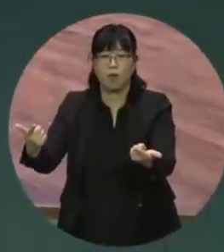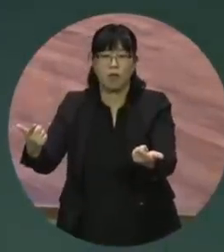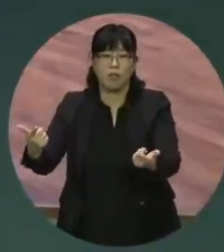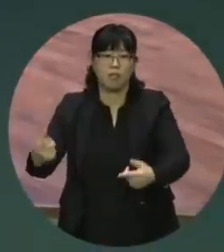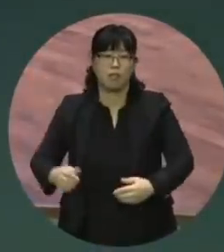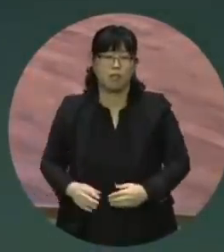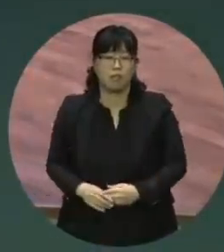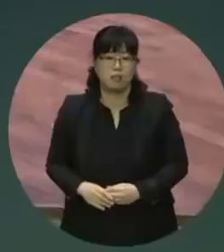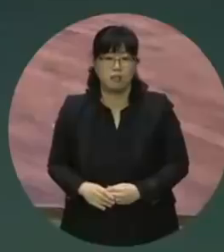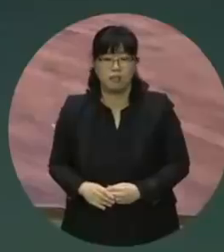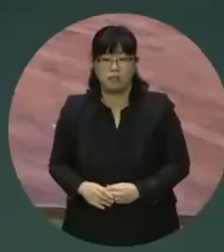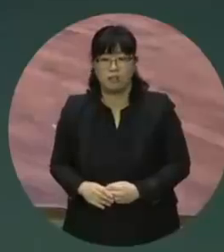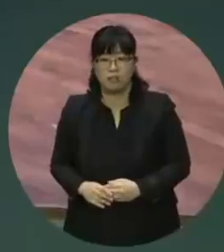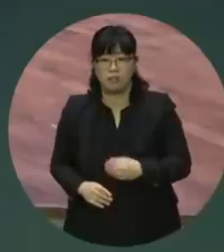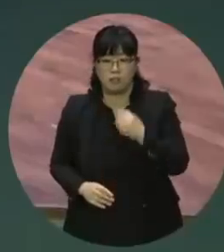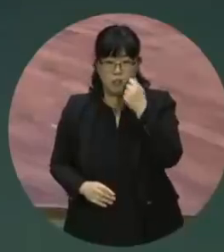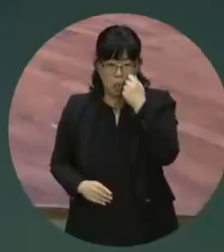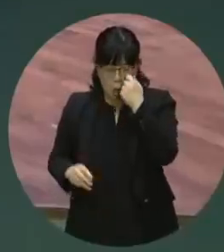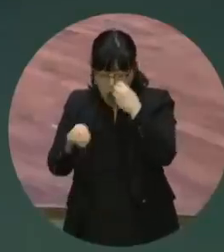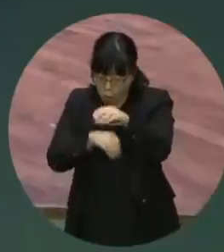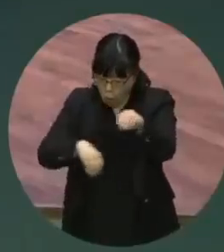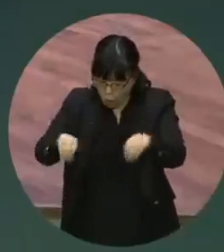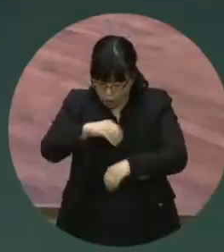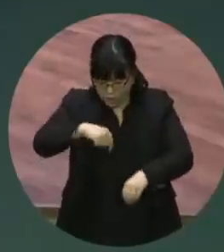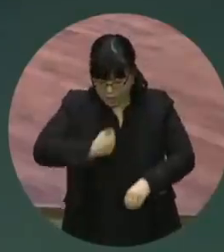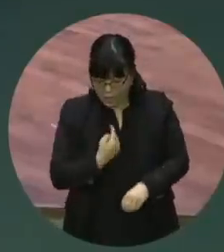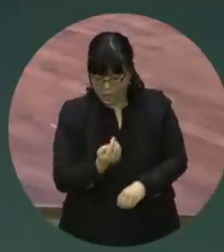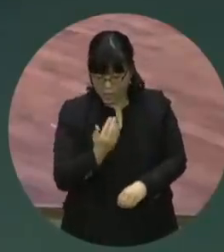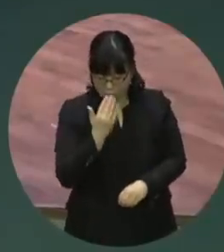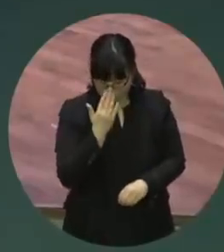아니하시고 오히려 자기를 비웠단